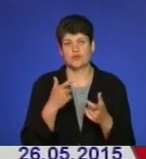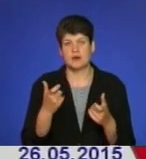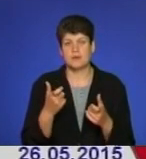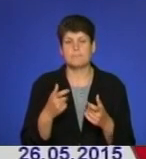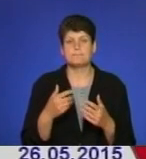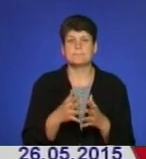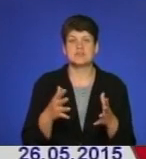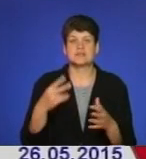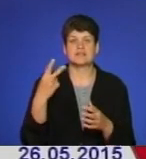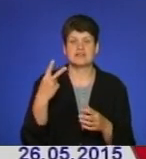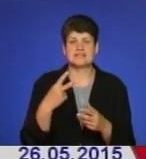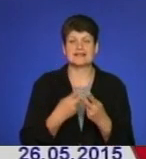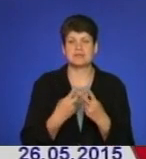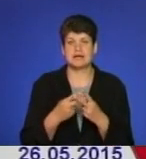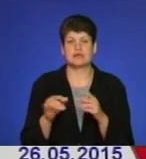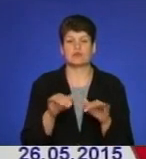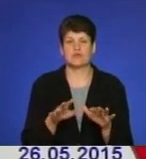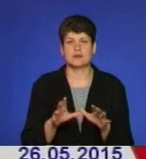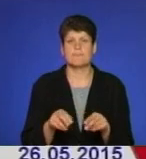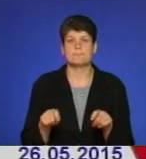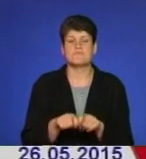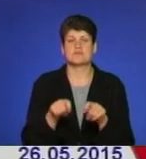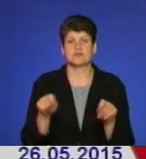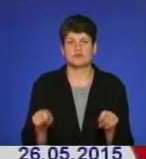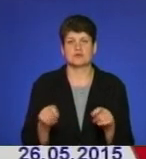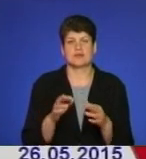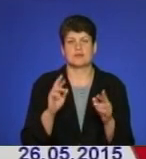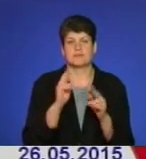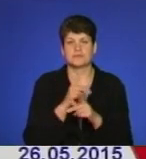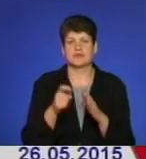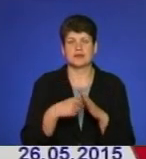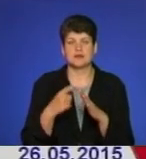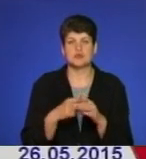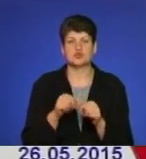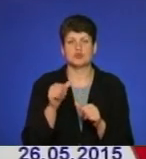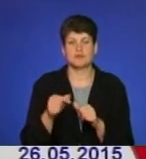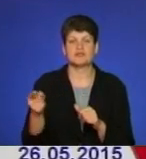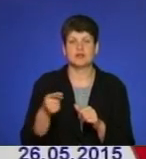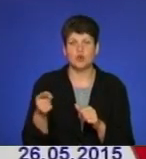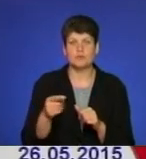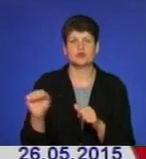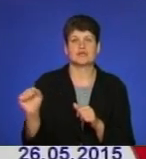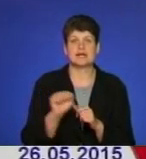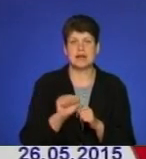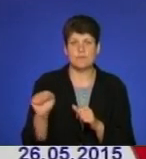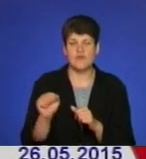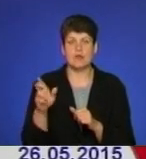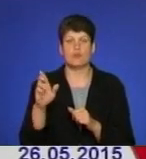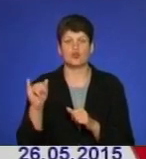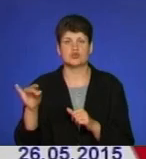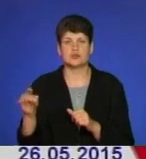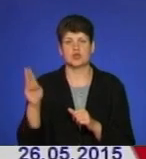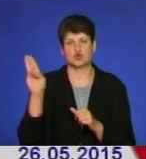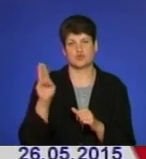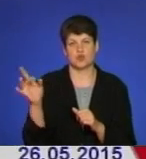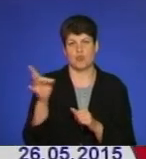20 кримінальних проваджень в області порушено через нелегальні кар'єри. Такі, зокрема, є у Тернопільському, Теребовлянському, Бучацькому і